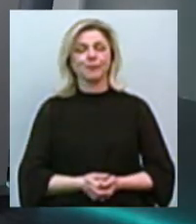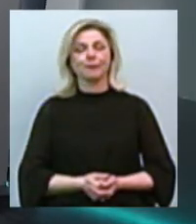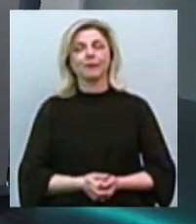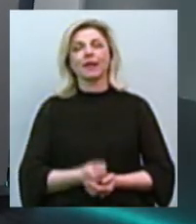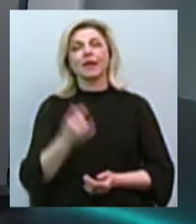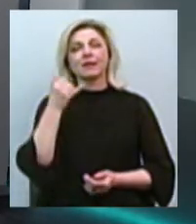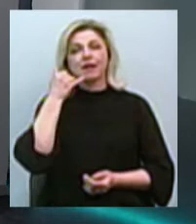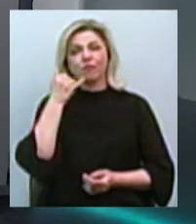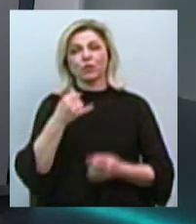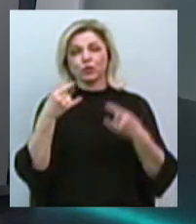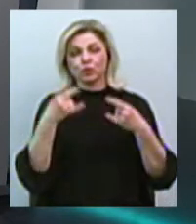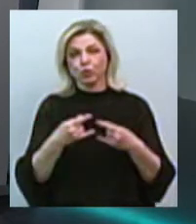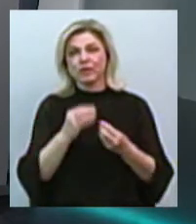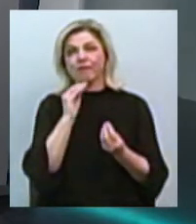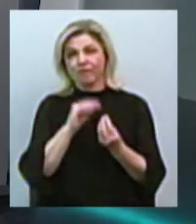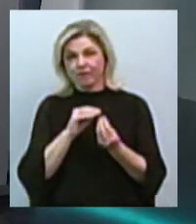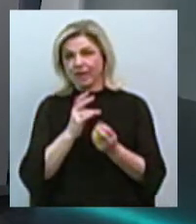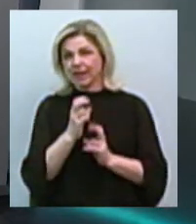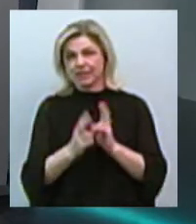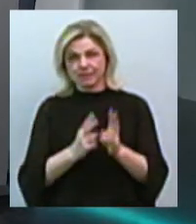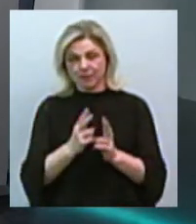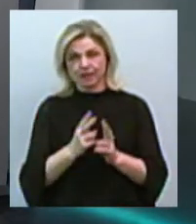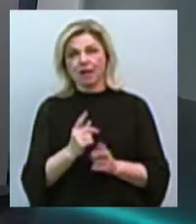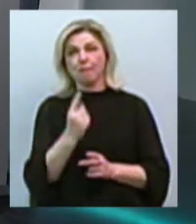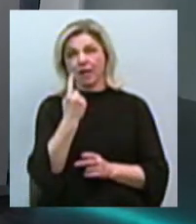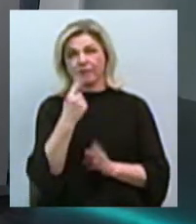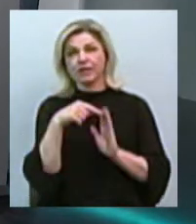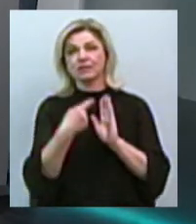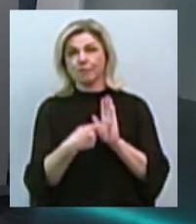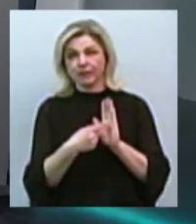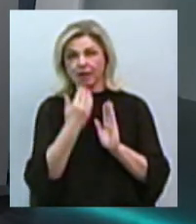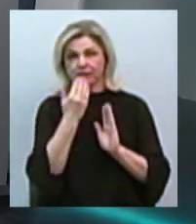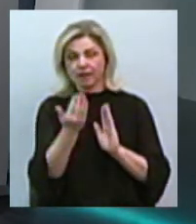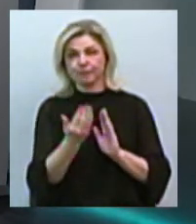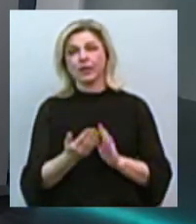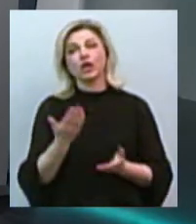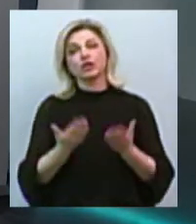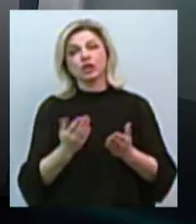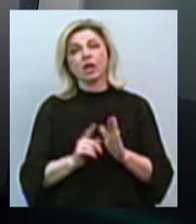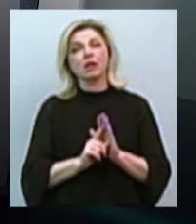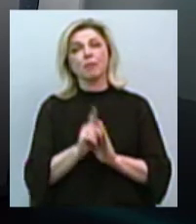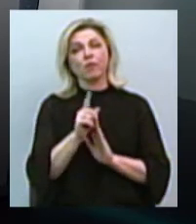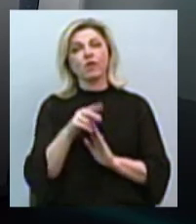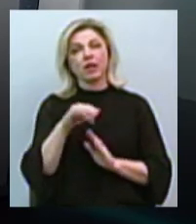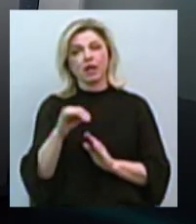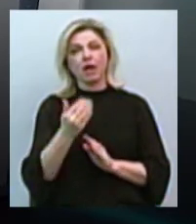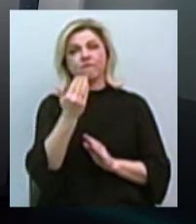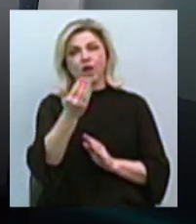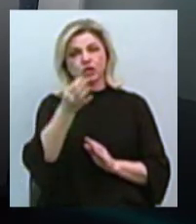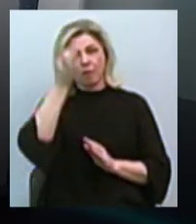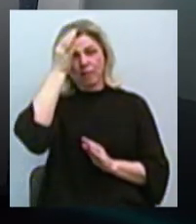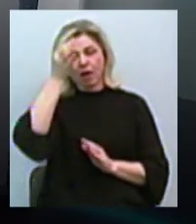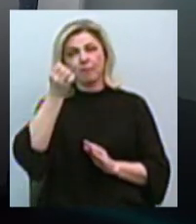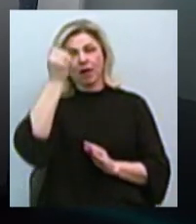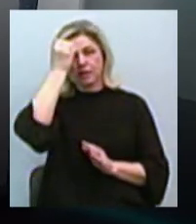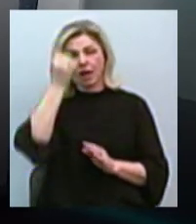незмінний 76-92-33. Ну, перше моє запитання, Володимире, чи запроваджувалися на вашій пам'яті колись